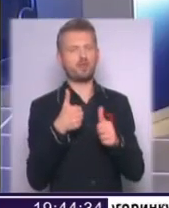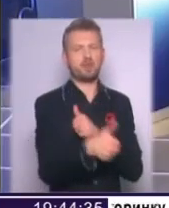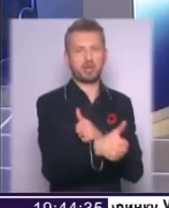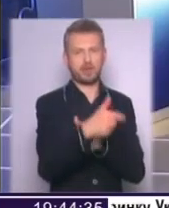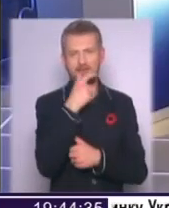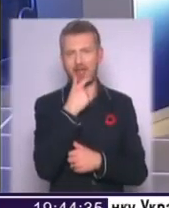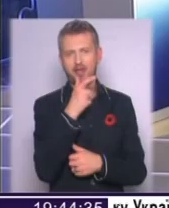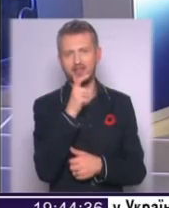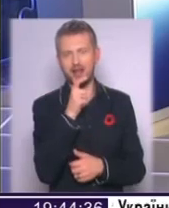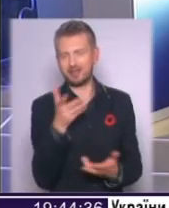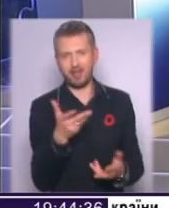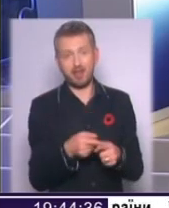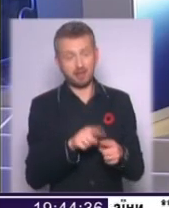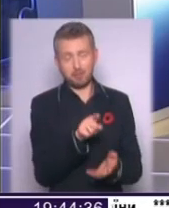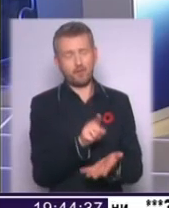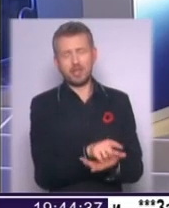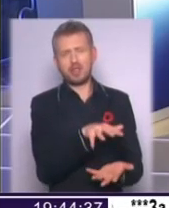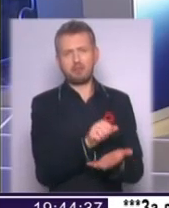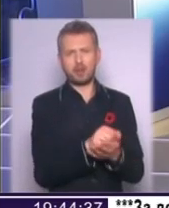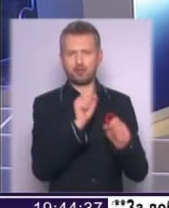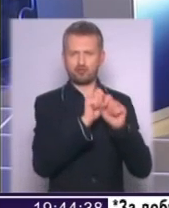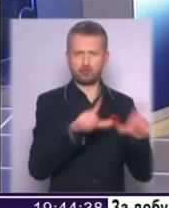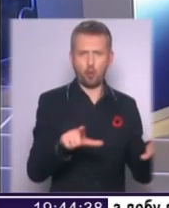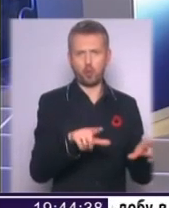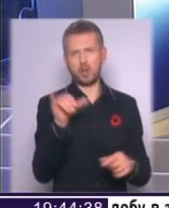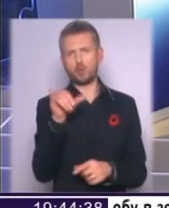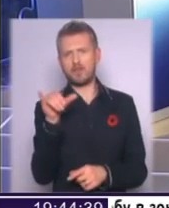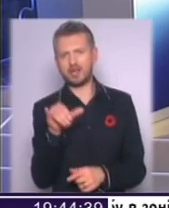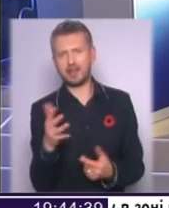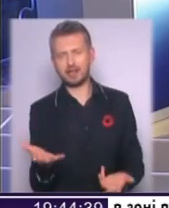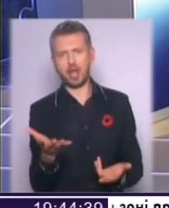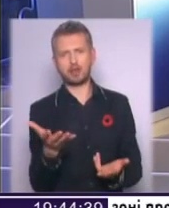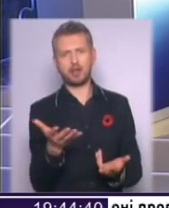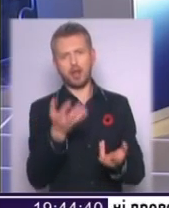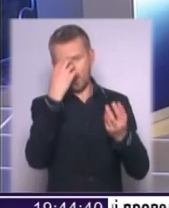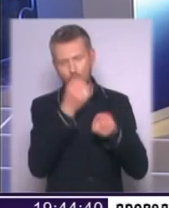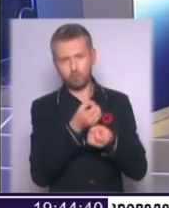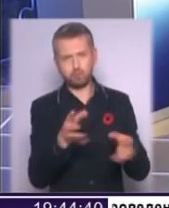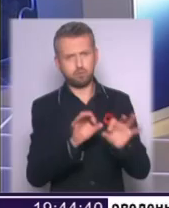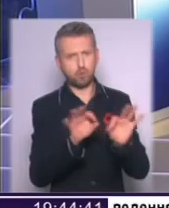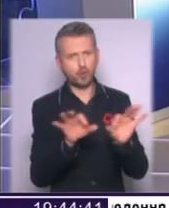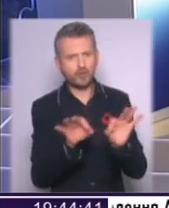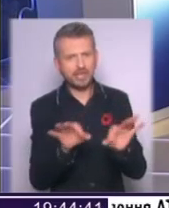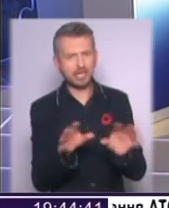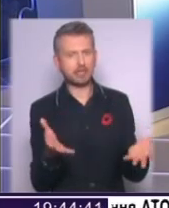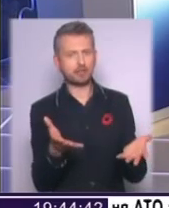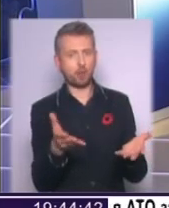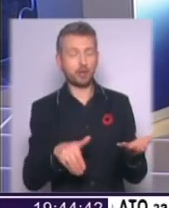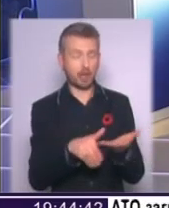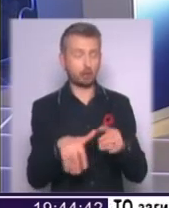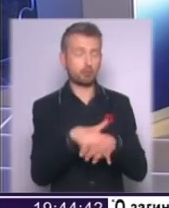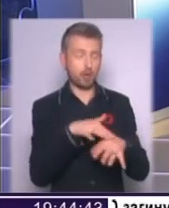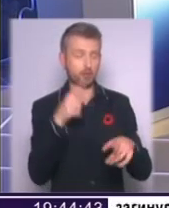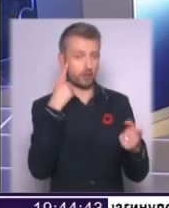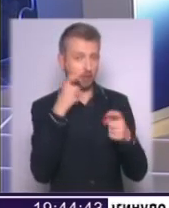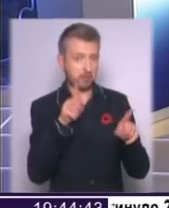це вже повинні займатися школи, університети, просвітництво, ну, звичайно, засоби масової інформації